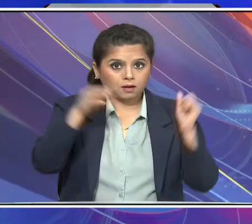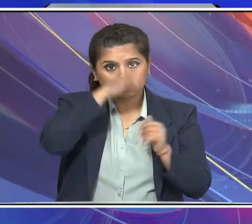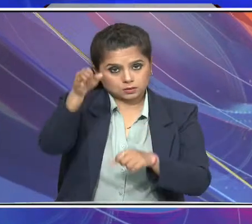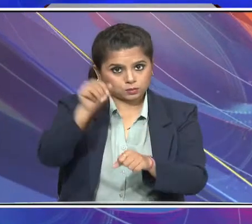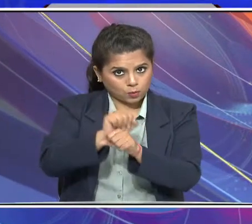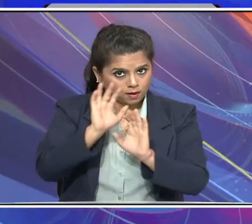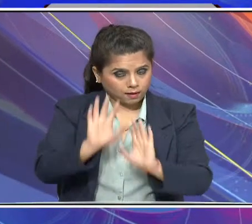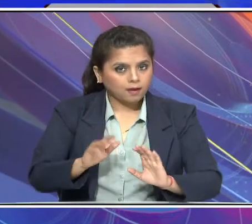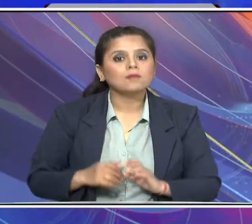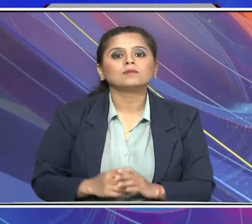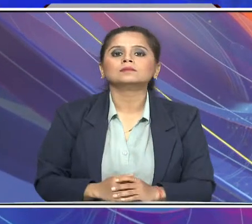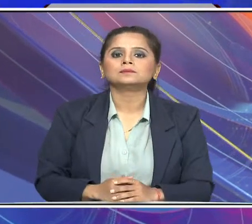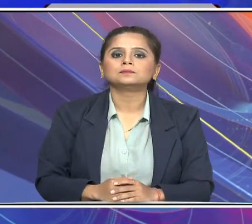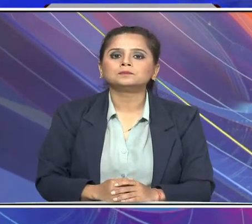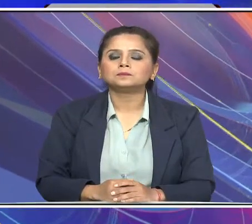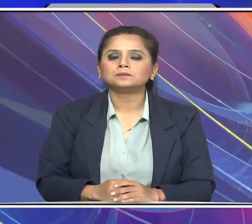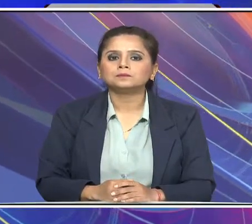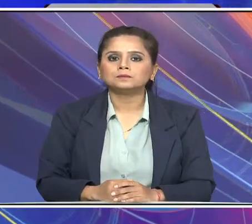और